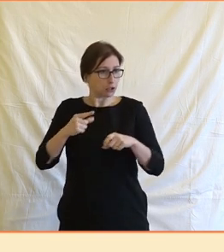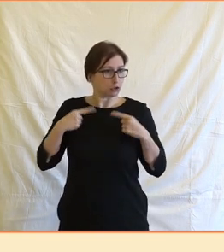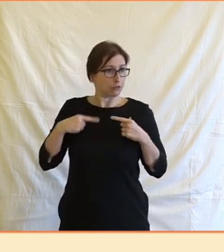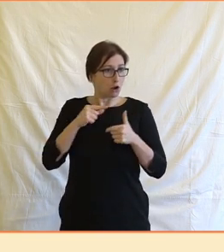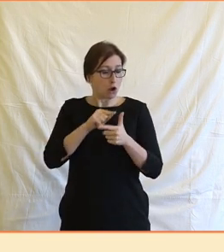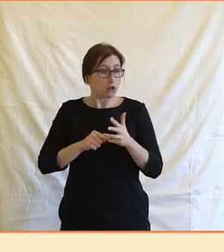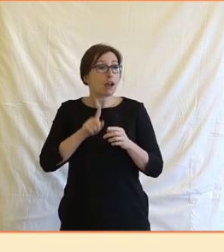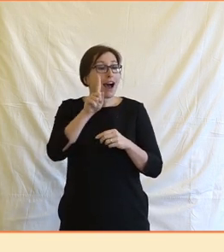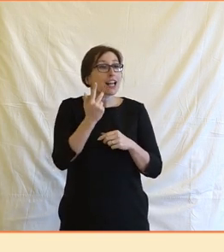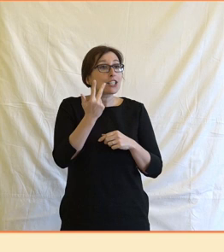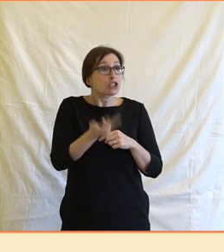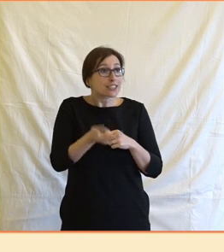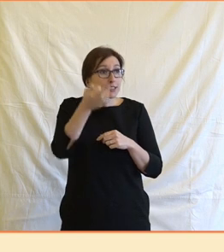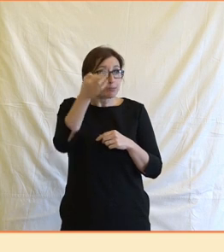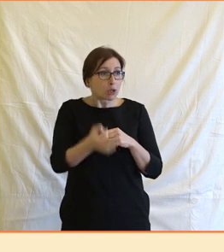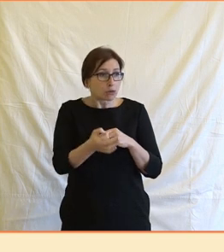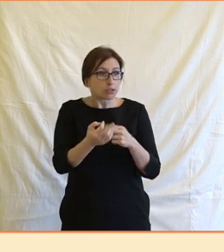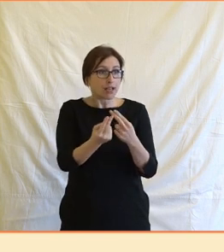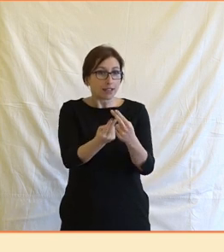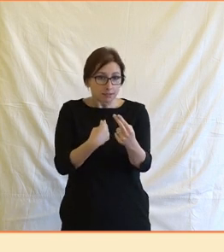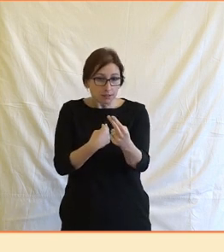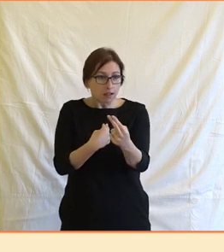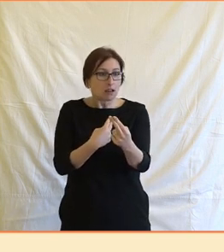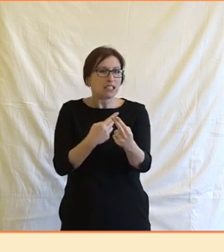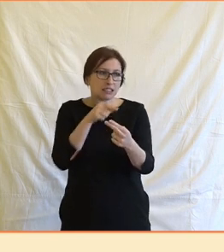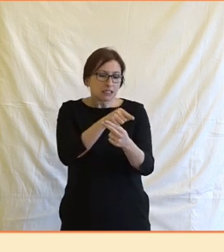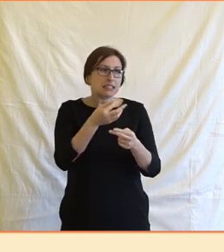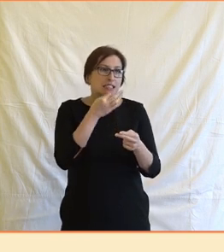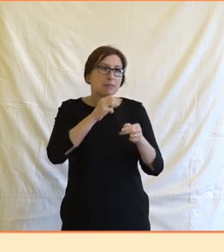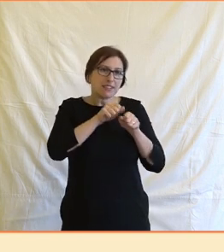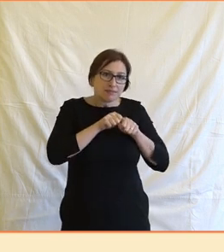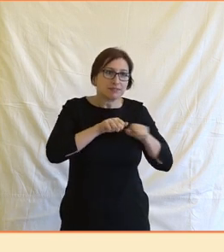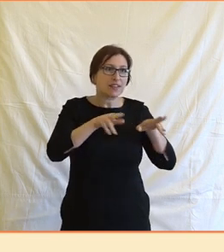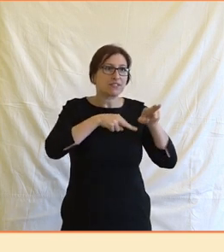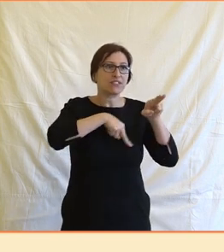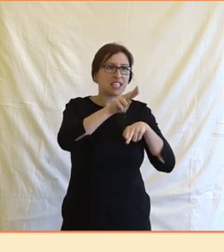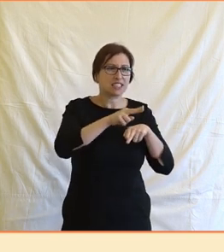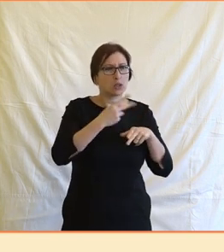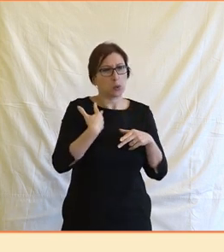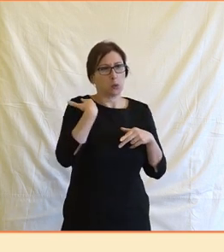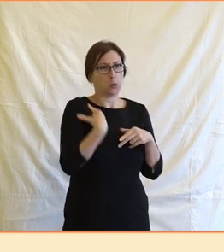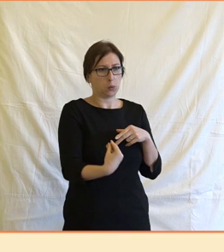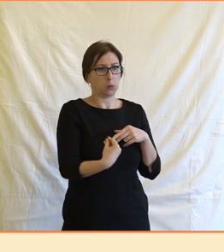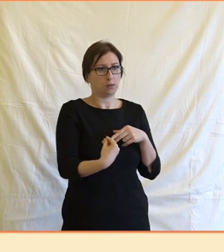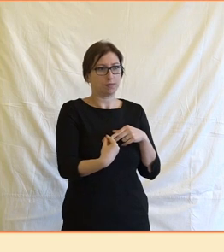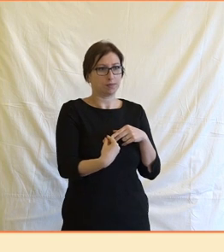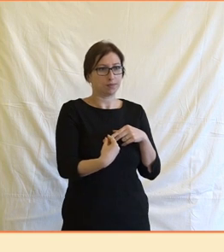necelá třetina dotazovaných rozšíření těchto médií vidí jako škodlivý